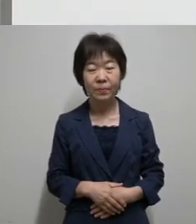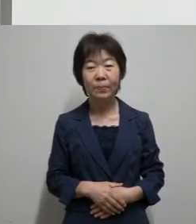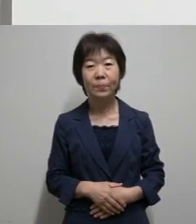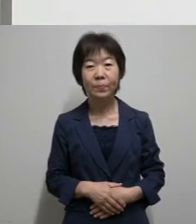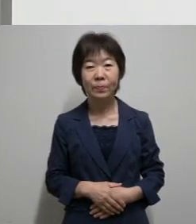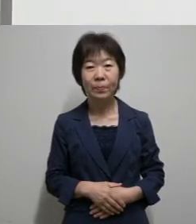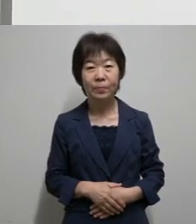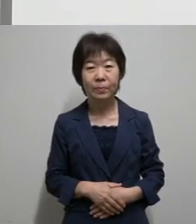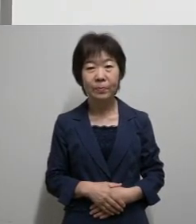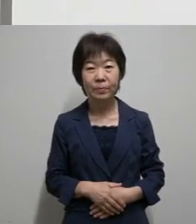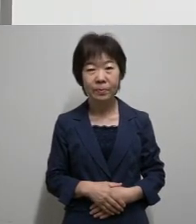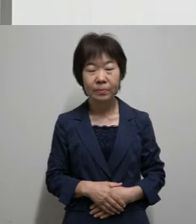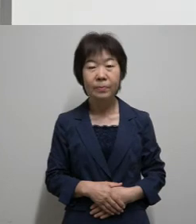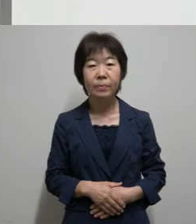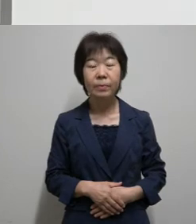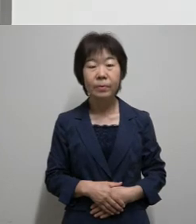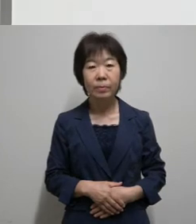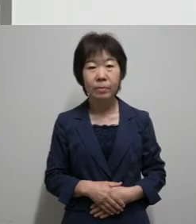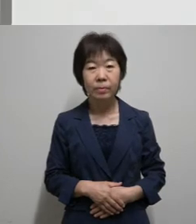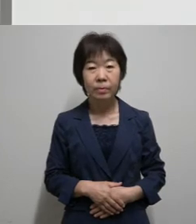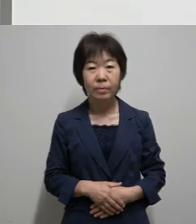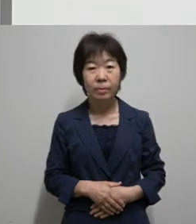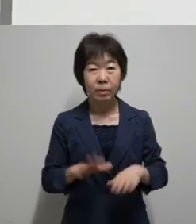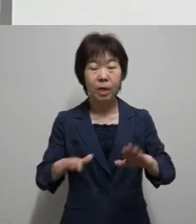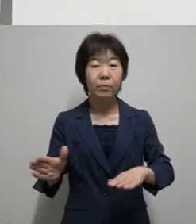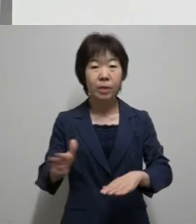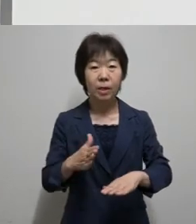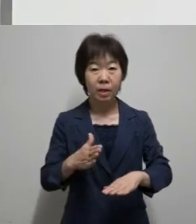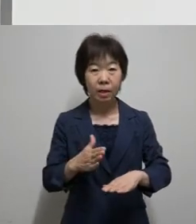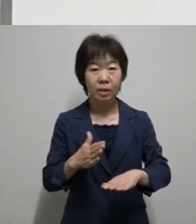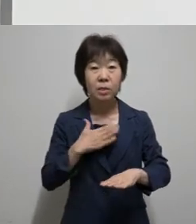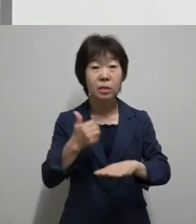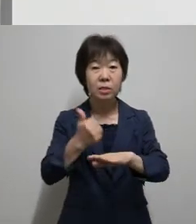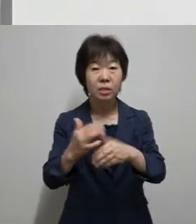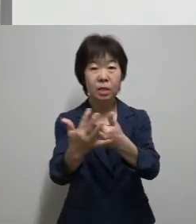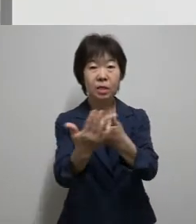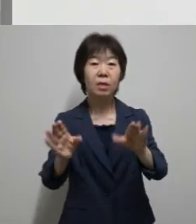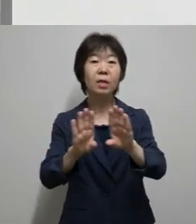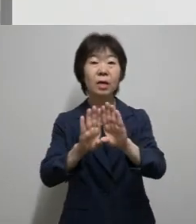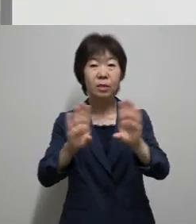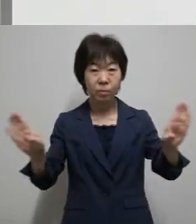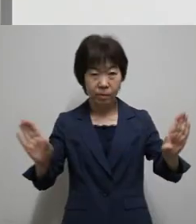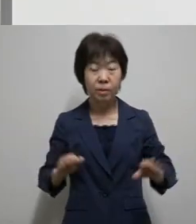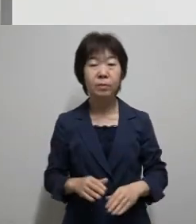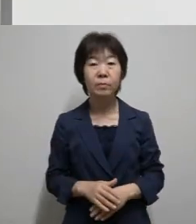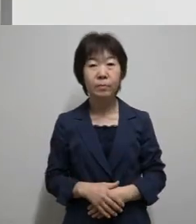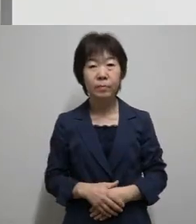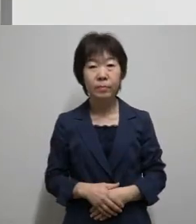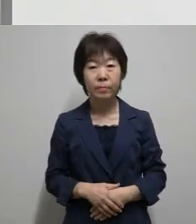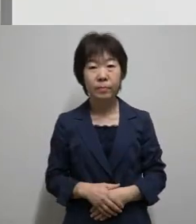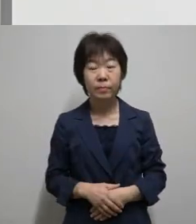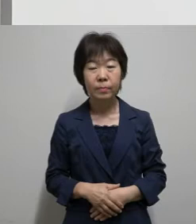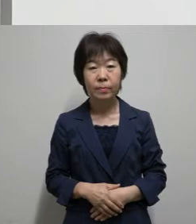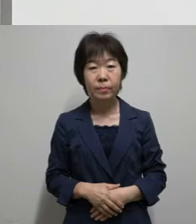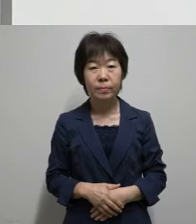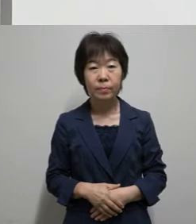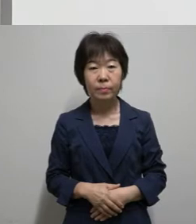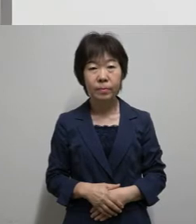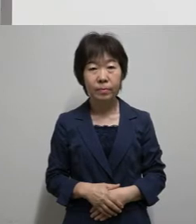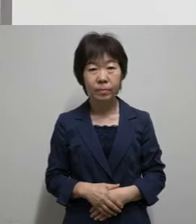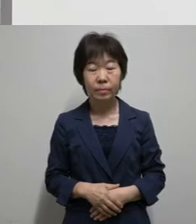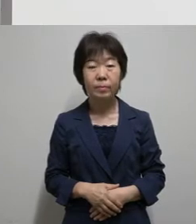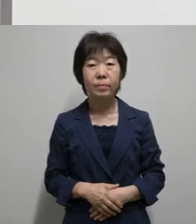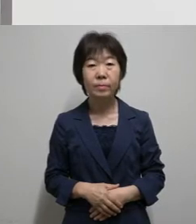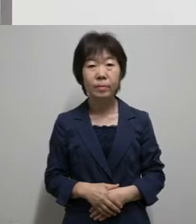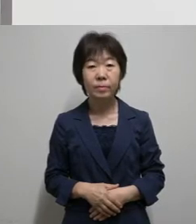よろしくお願いいたしますただいまから会見を始めますご質問のある方は挙手の上社名とお名前をおっしゃってから発明をお願いいたします